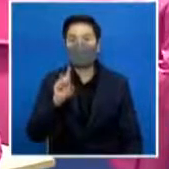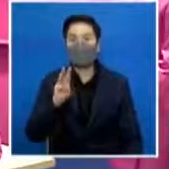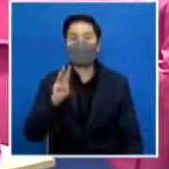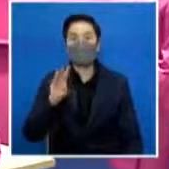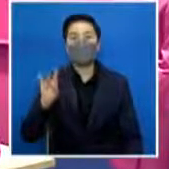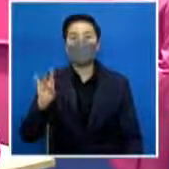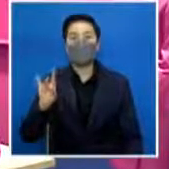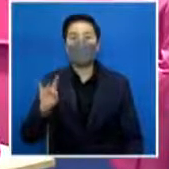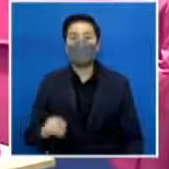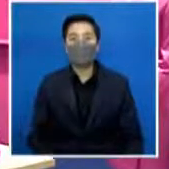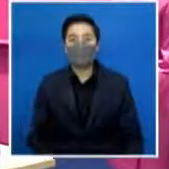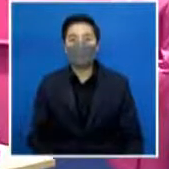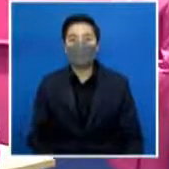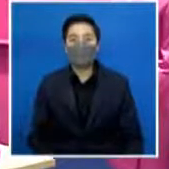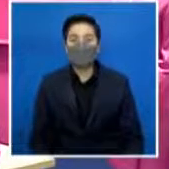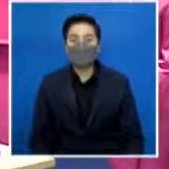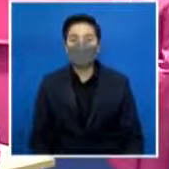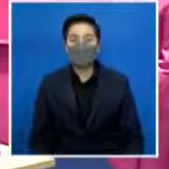0009168